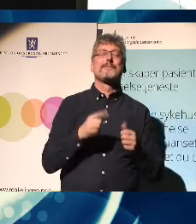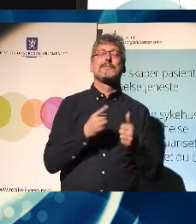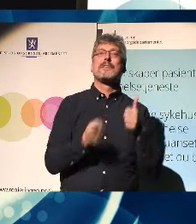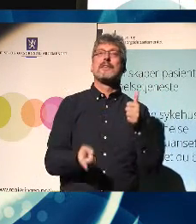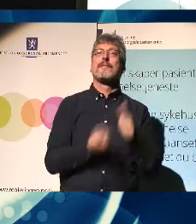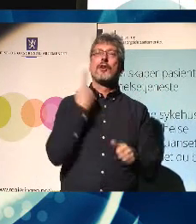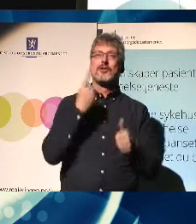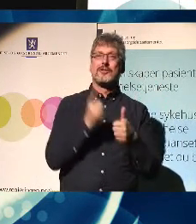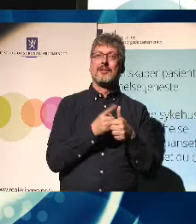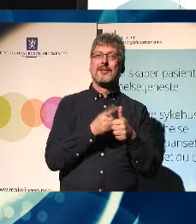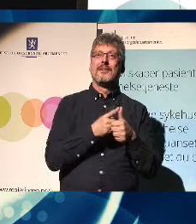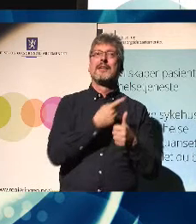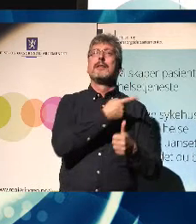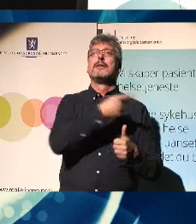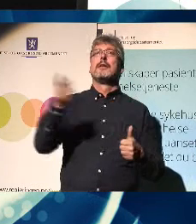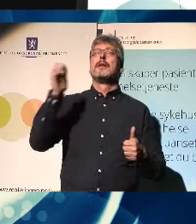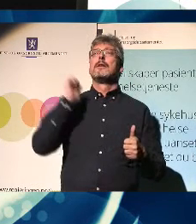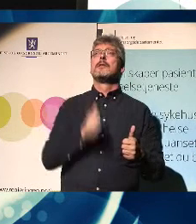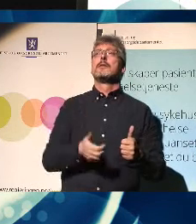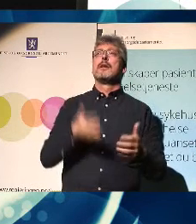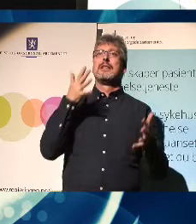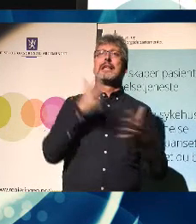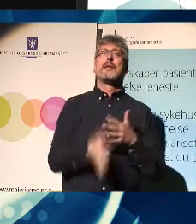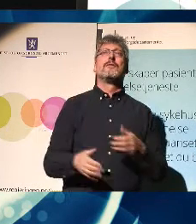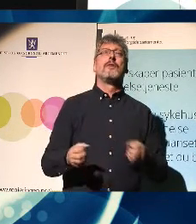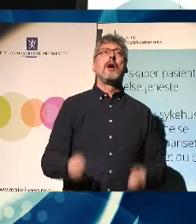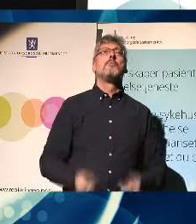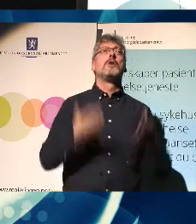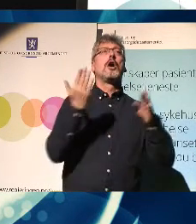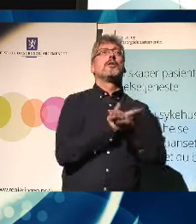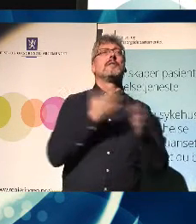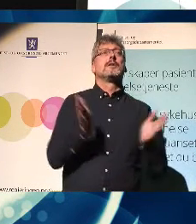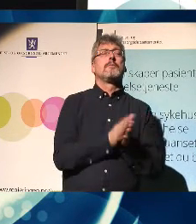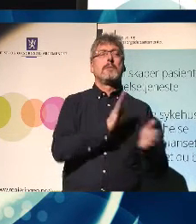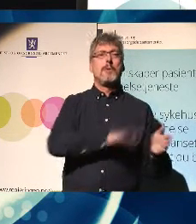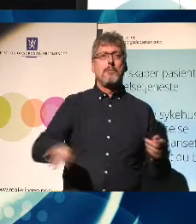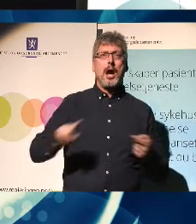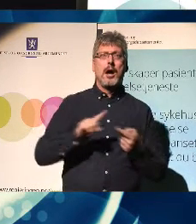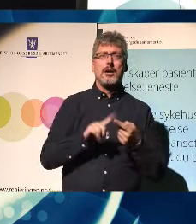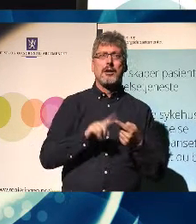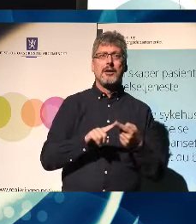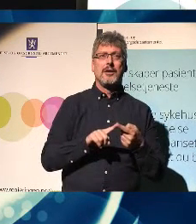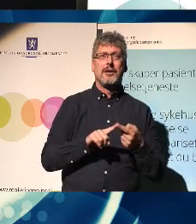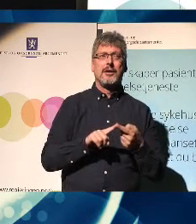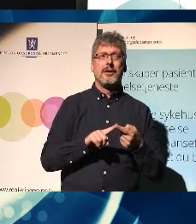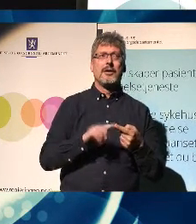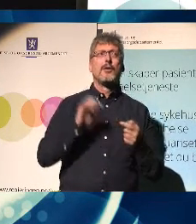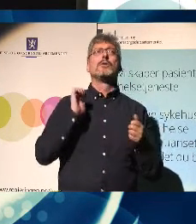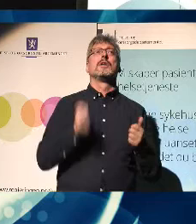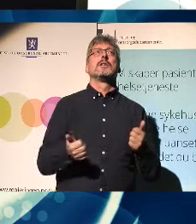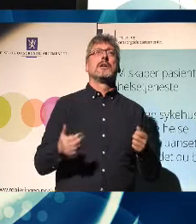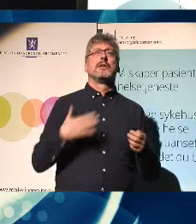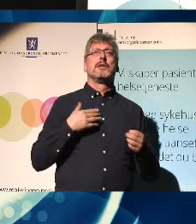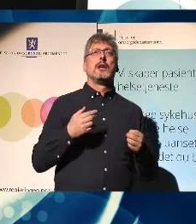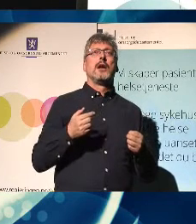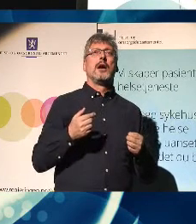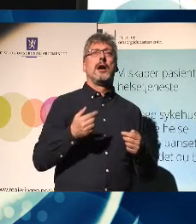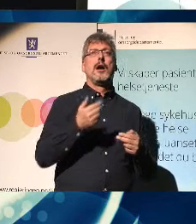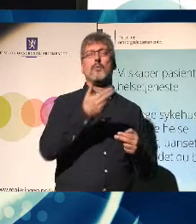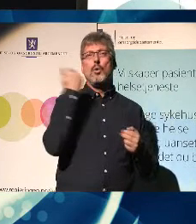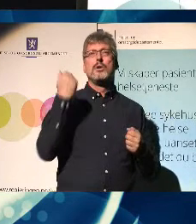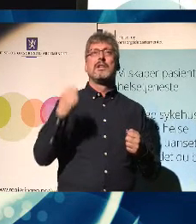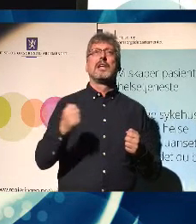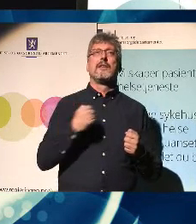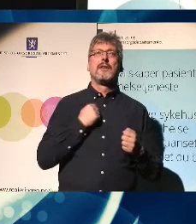rådet at dere skal gjennomføre brannøvelser med barn, og dere skal skaffe komfyrvakt til gamle mor eller gamle far eller gamle tanter